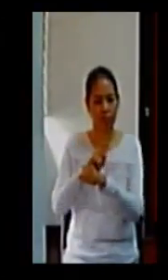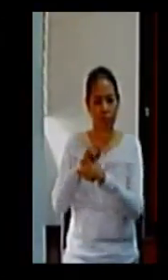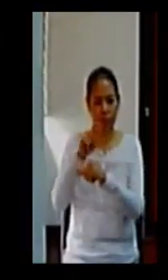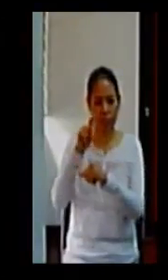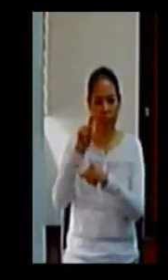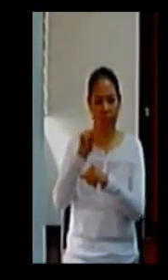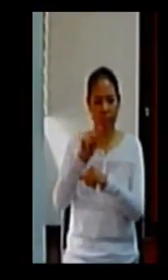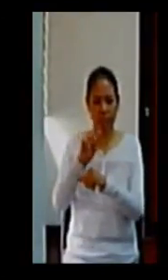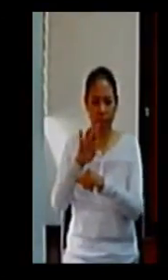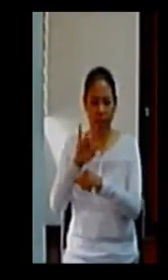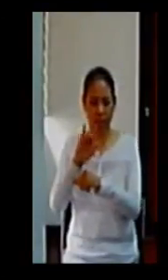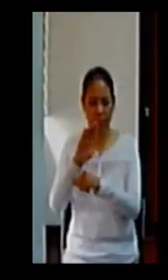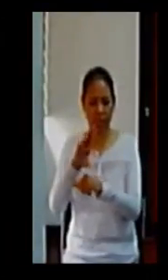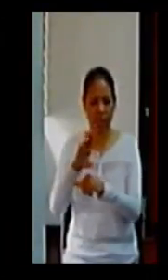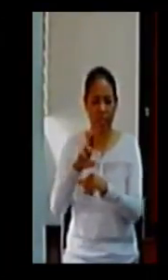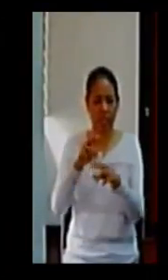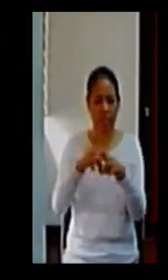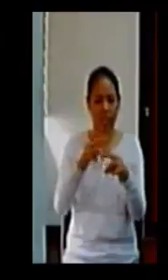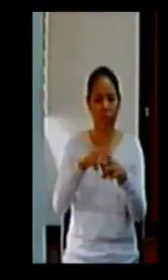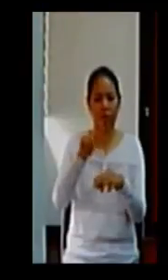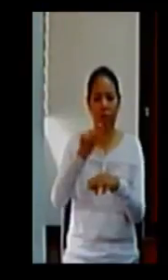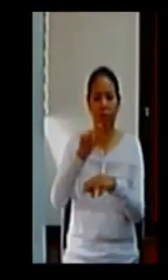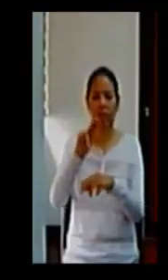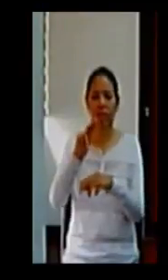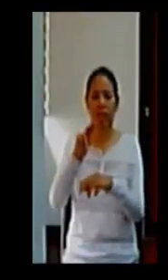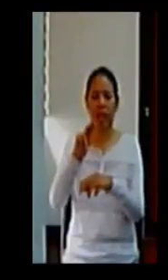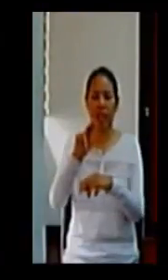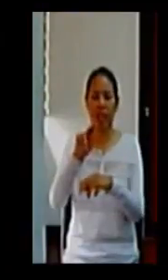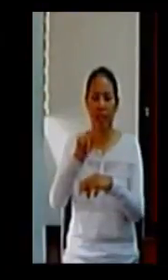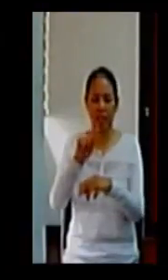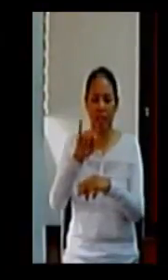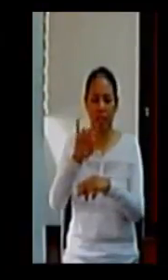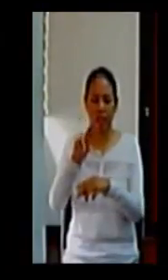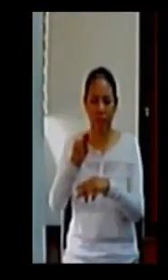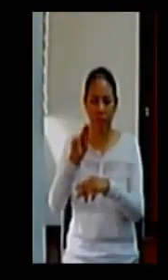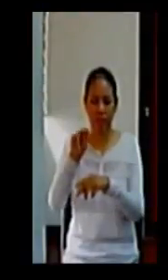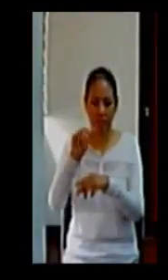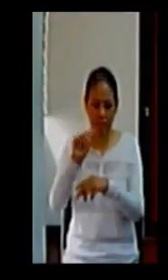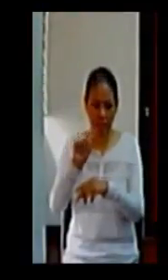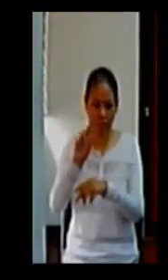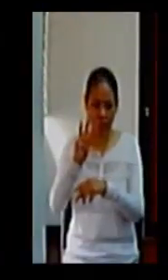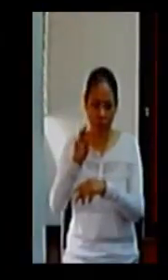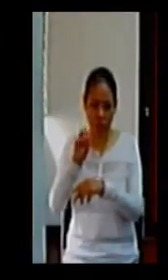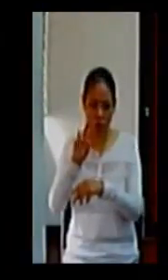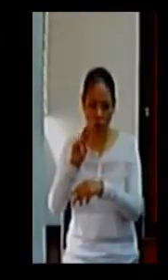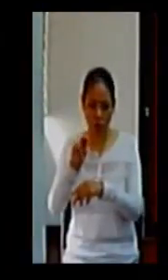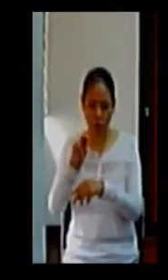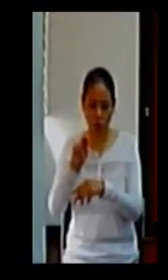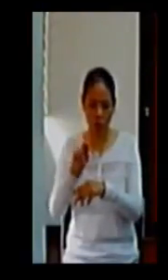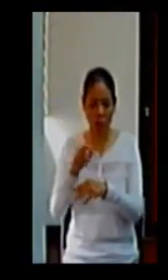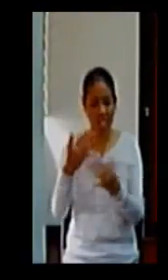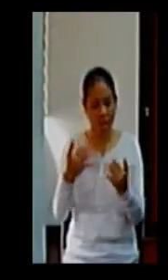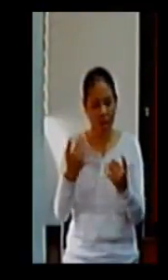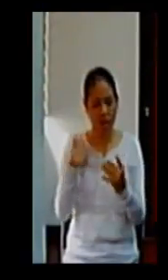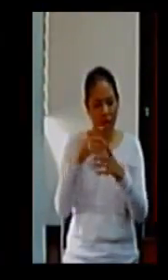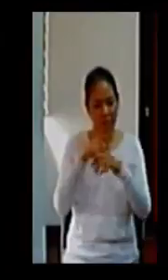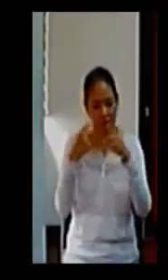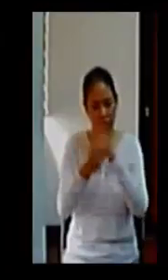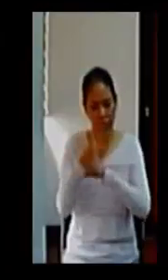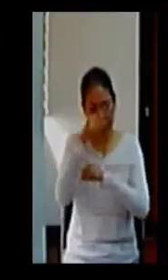tinawon. Pero ngayon may pagbabago sa aping mga tinatanim kasi inadapt na rin namin ang